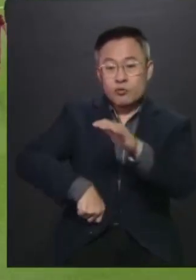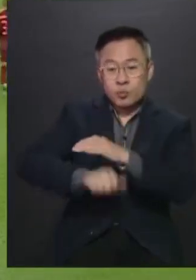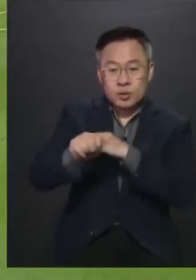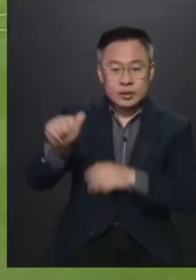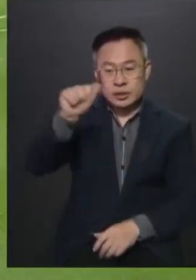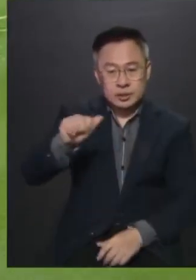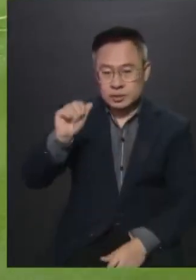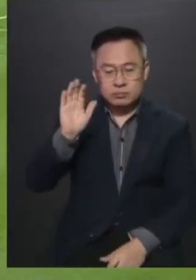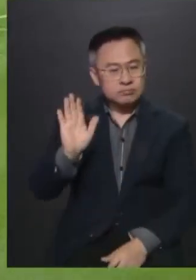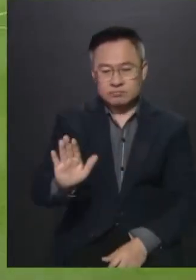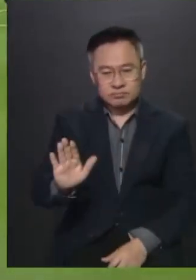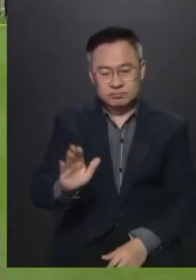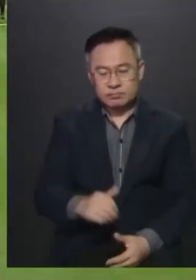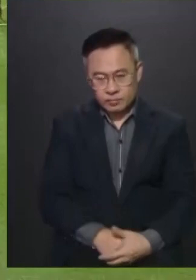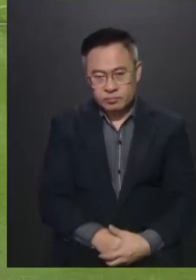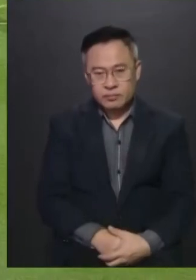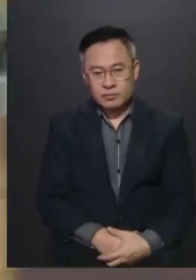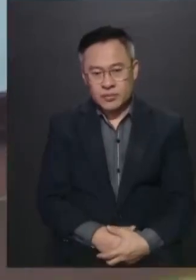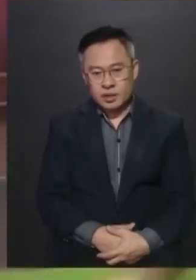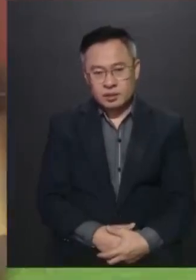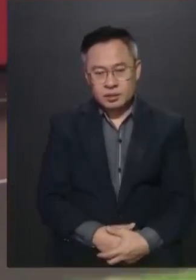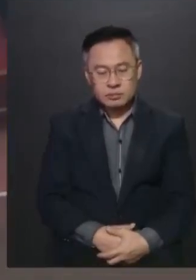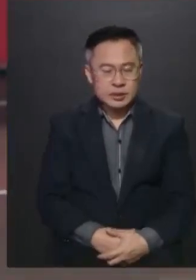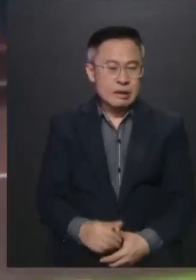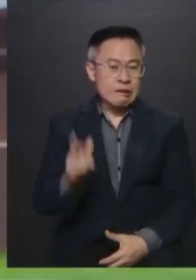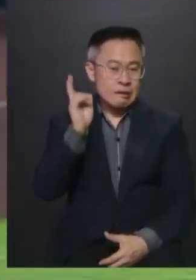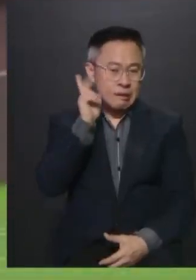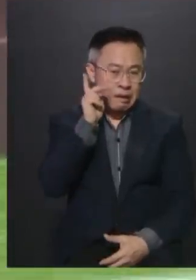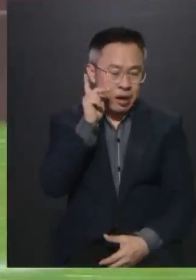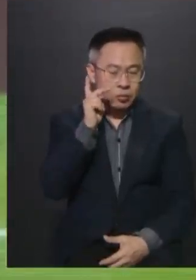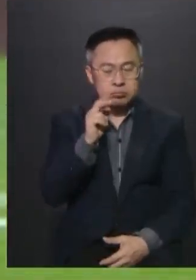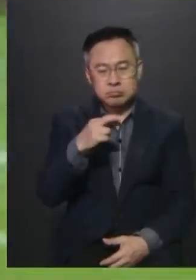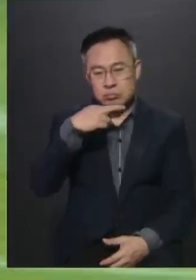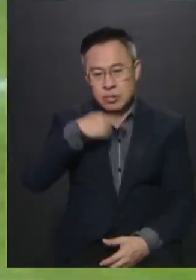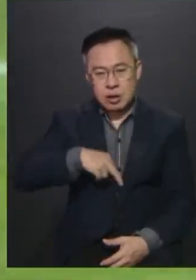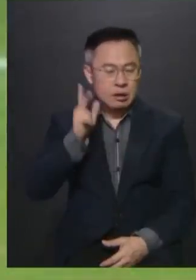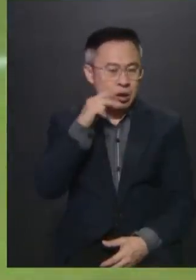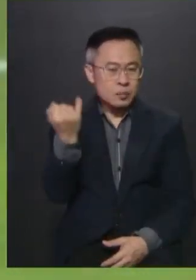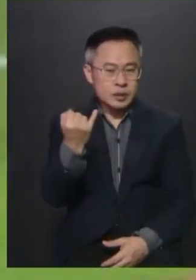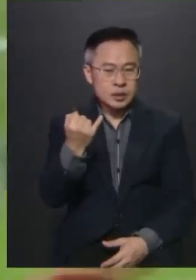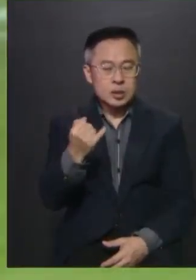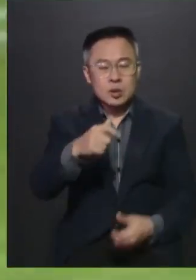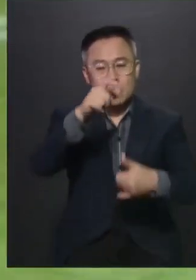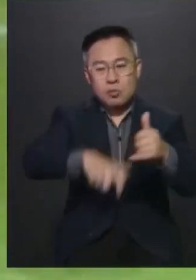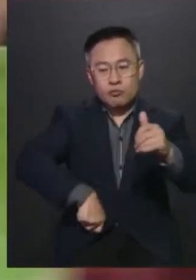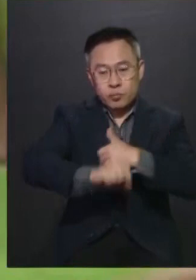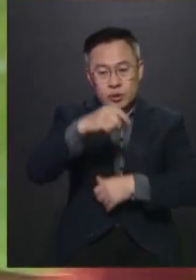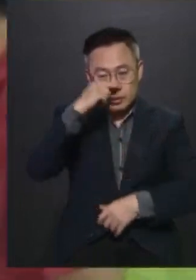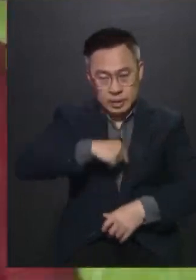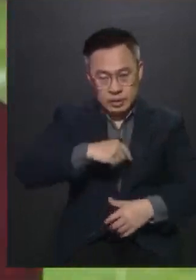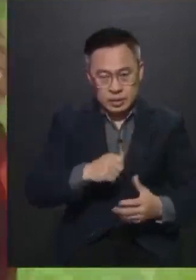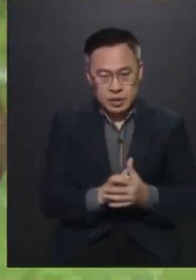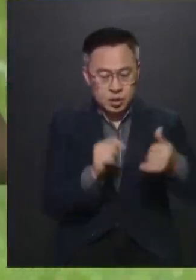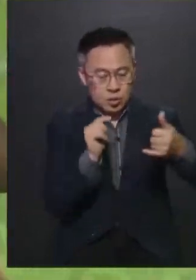ที่โอ้โหทั้งแฟน BG แล้วก็แฟนทีมชาติไทยเนี่ยไม่อยากได้ยินนะฮะหลังจากที่เจ้ามุ้ยครับธีรศิลป์แดงดาศูนย์หน้าตัวเก่าของทีมชาติไทยครับ